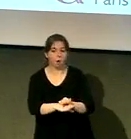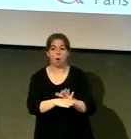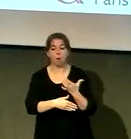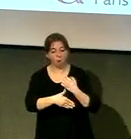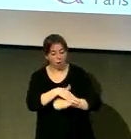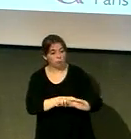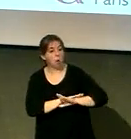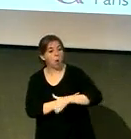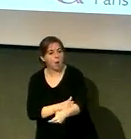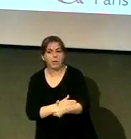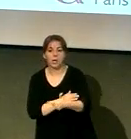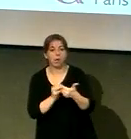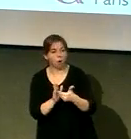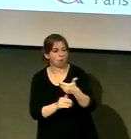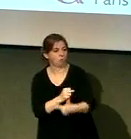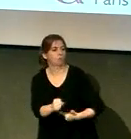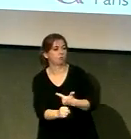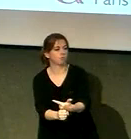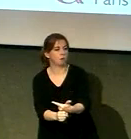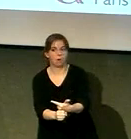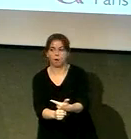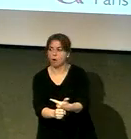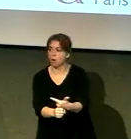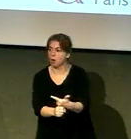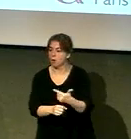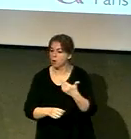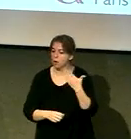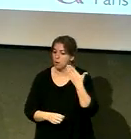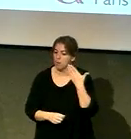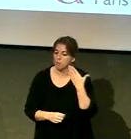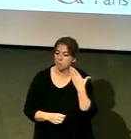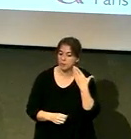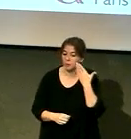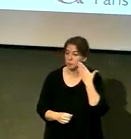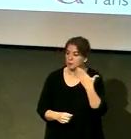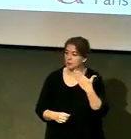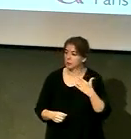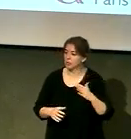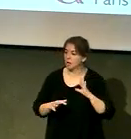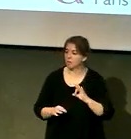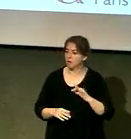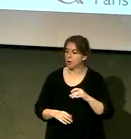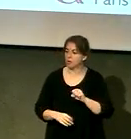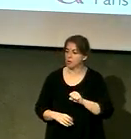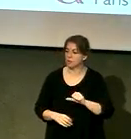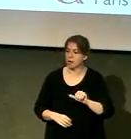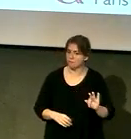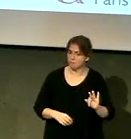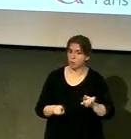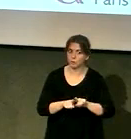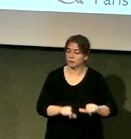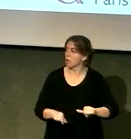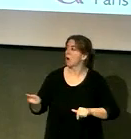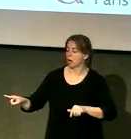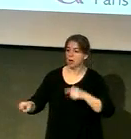mais il y a après. Quand l'enfant il est touché par la SAF, il y a le SAF, mais il y a aussi